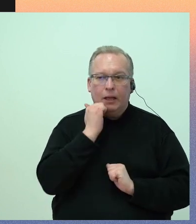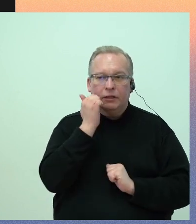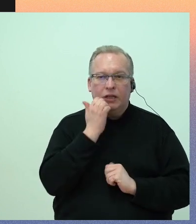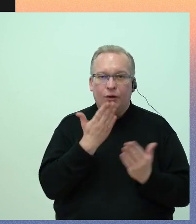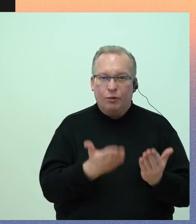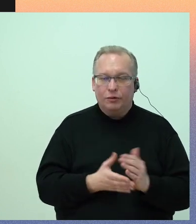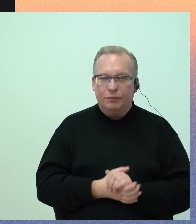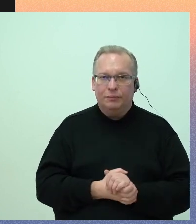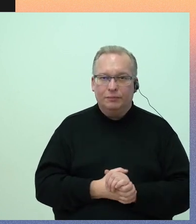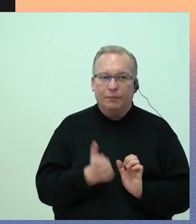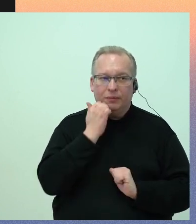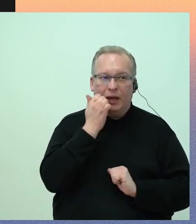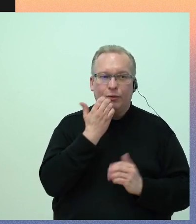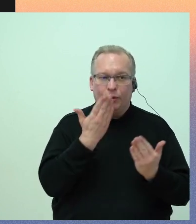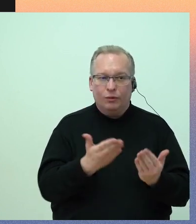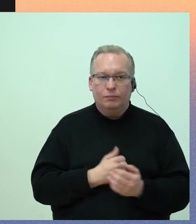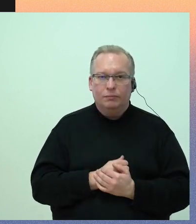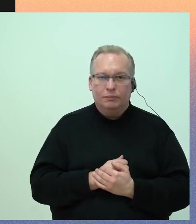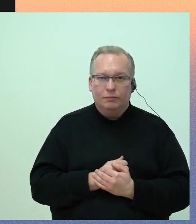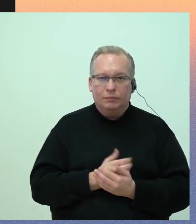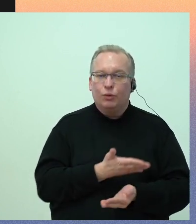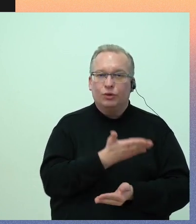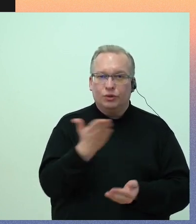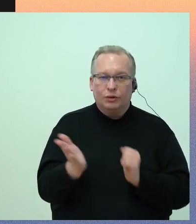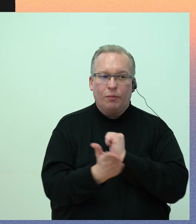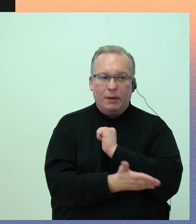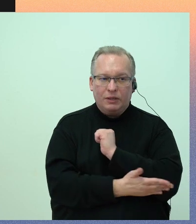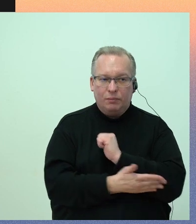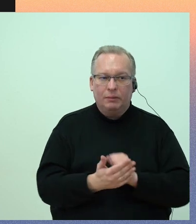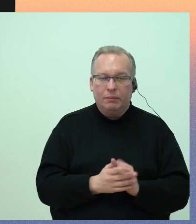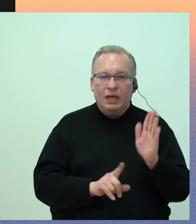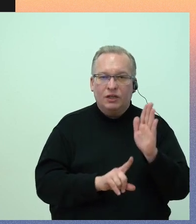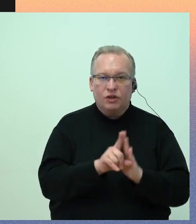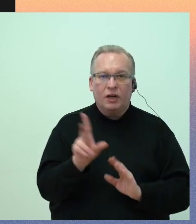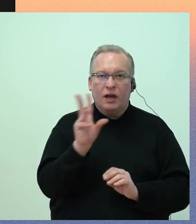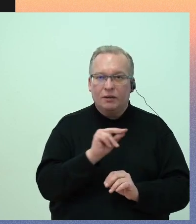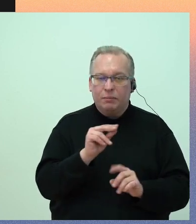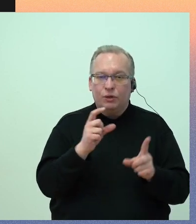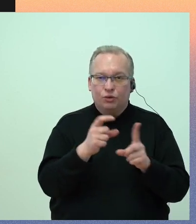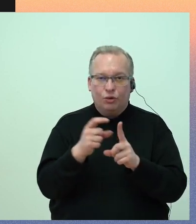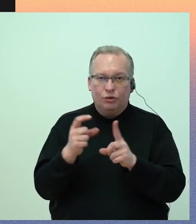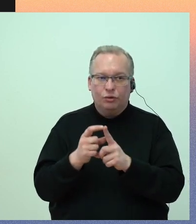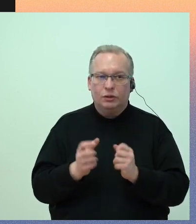Dėkoju. Dėkoju už jūsų paskutiniuosius įžanginės kalbos žodžius.